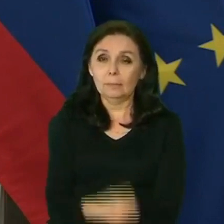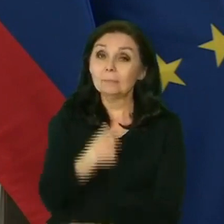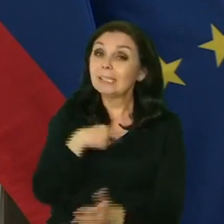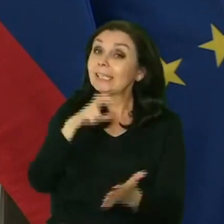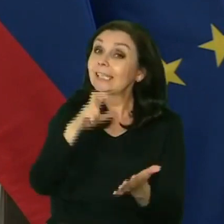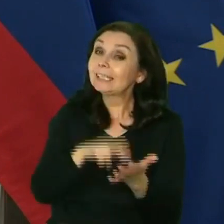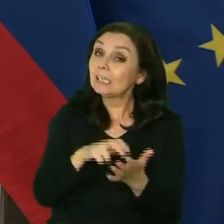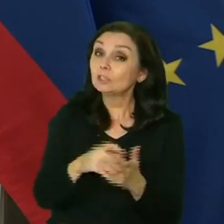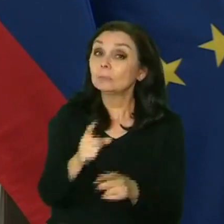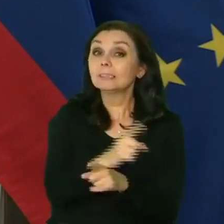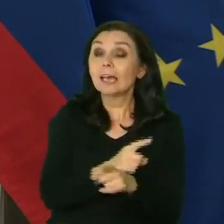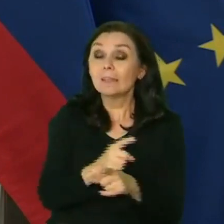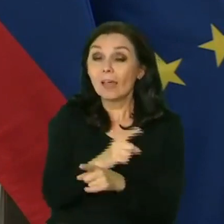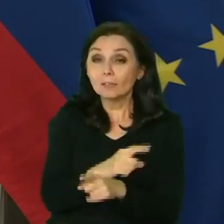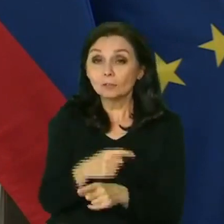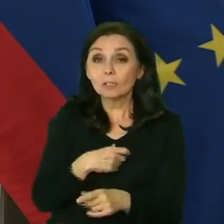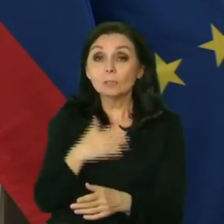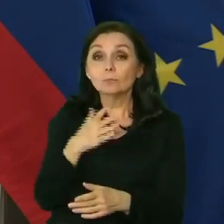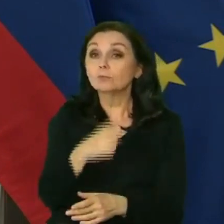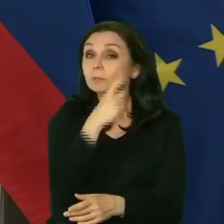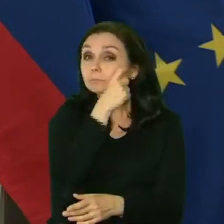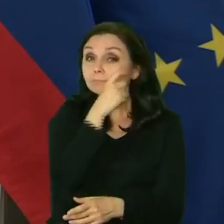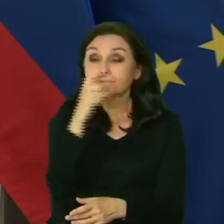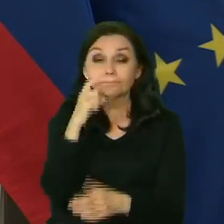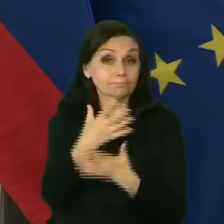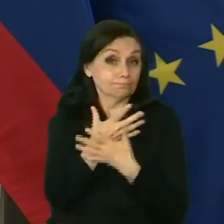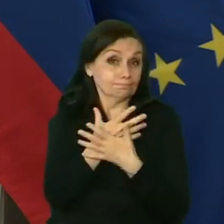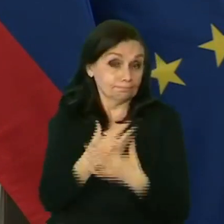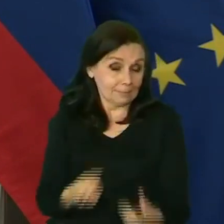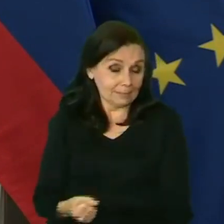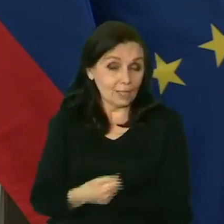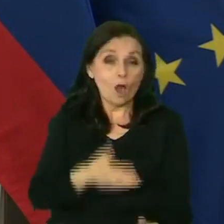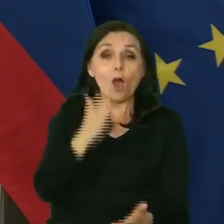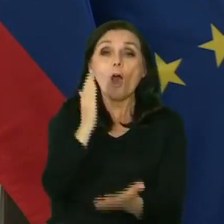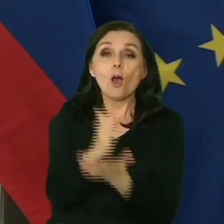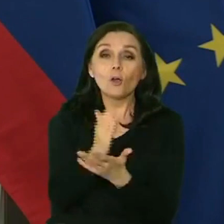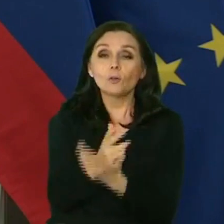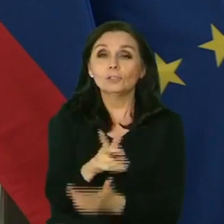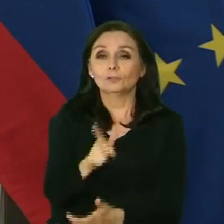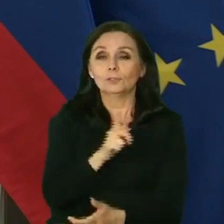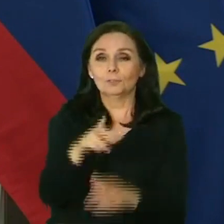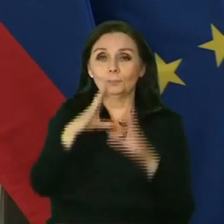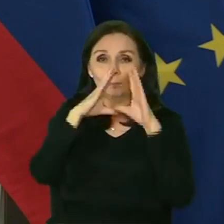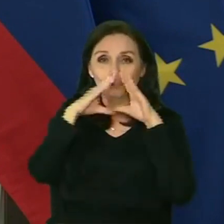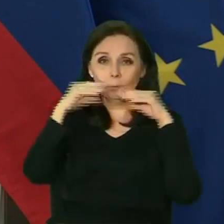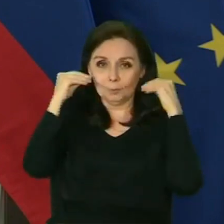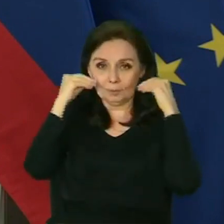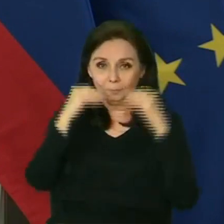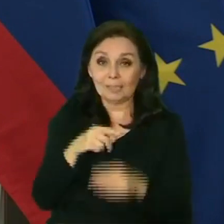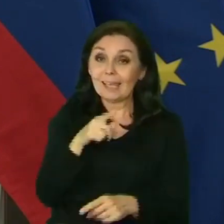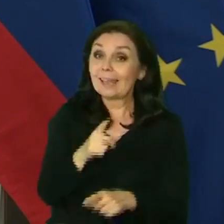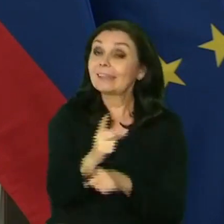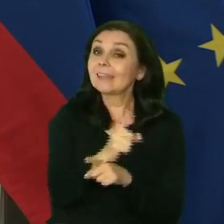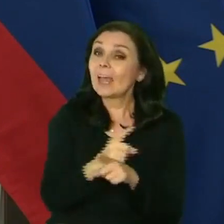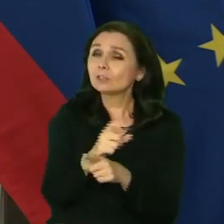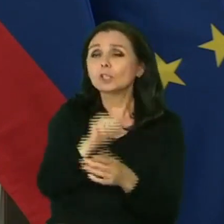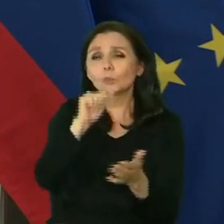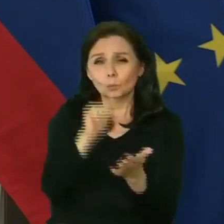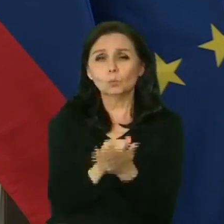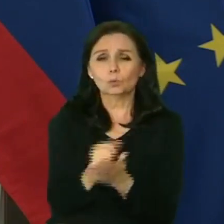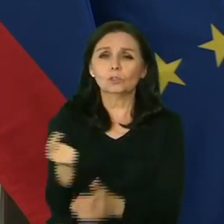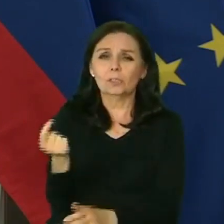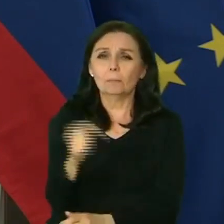Teším sa na čas, kedy si zložíme rúška a budeme sa môcť konečne na seba usmiať. Ten čas určite